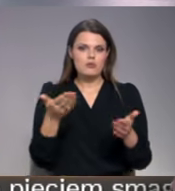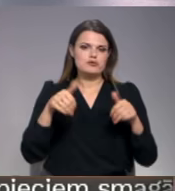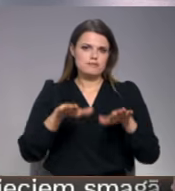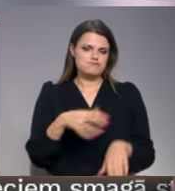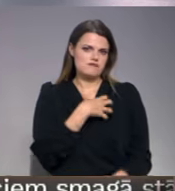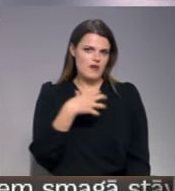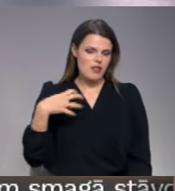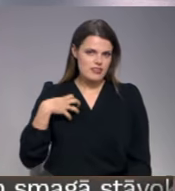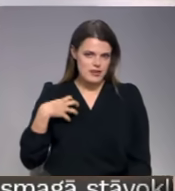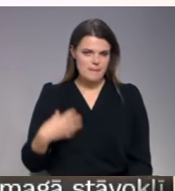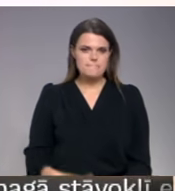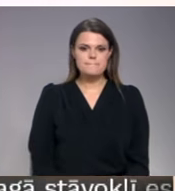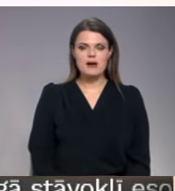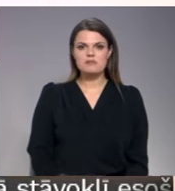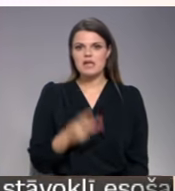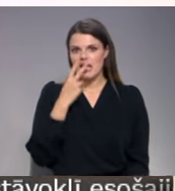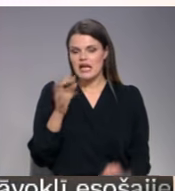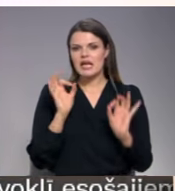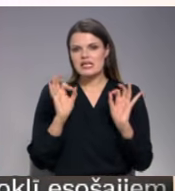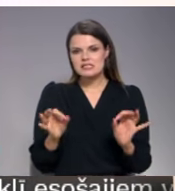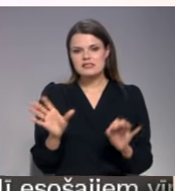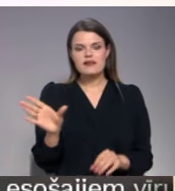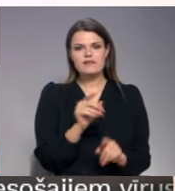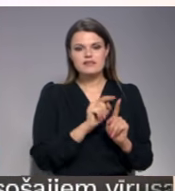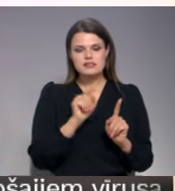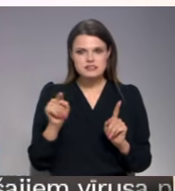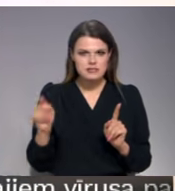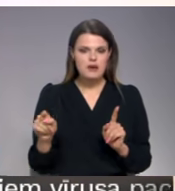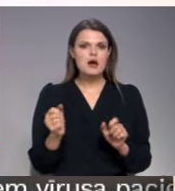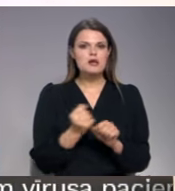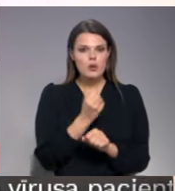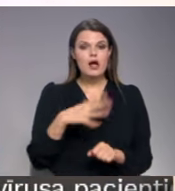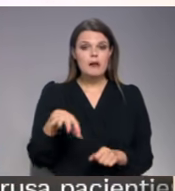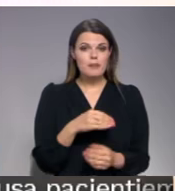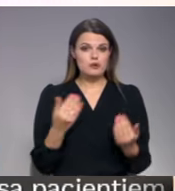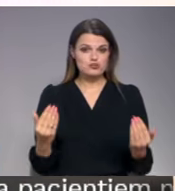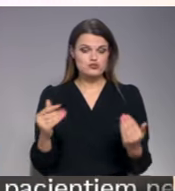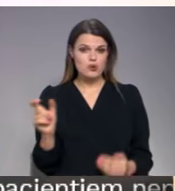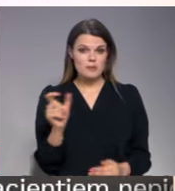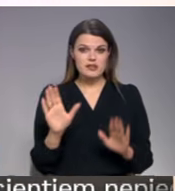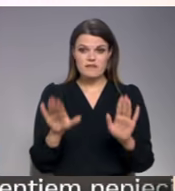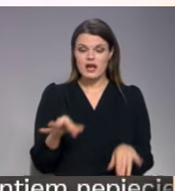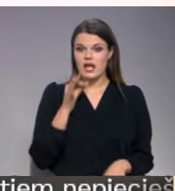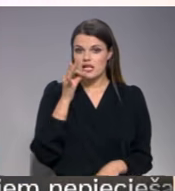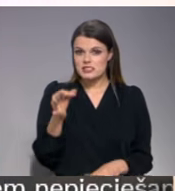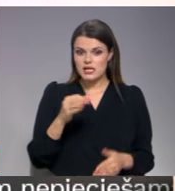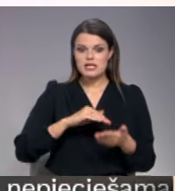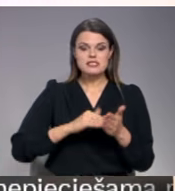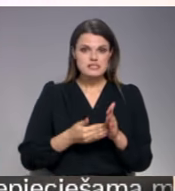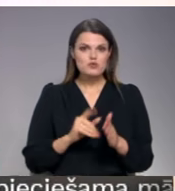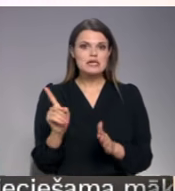valdība. Izskatās pēc visām pazīmēm, kaut gan mēs šobrīd varētu teikt to situāciju, viņa